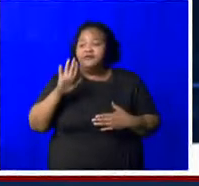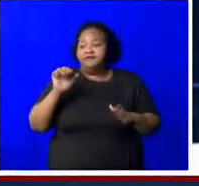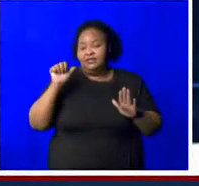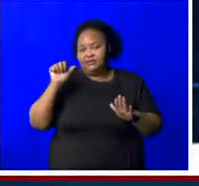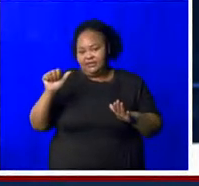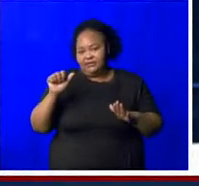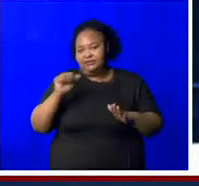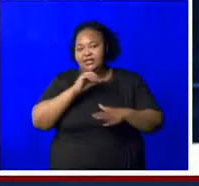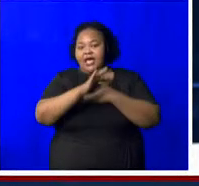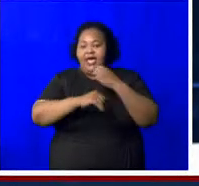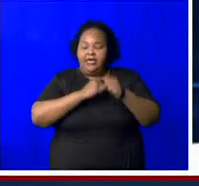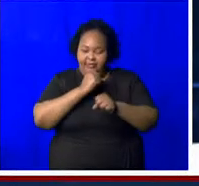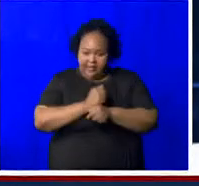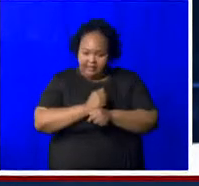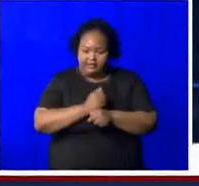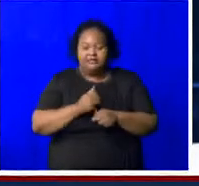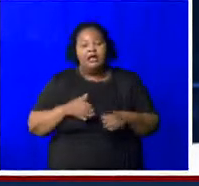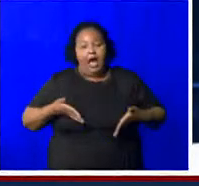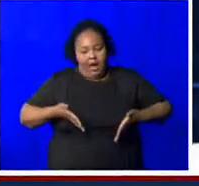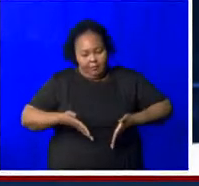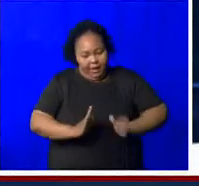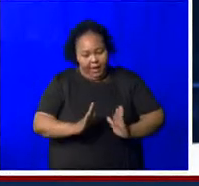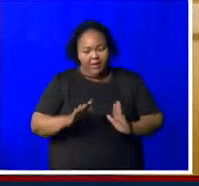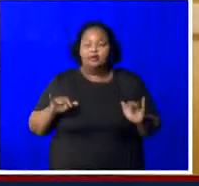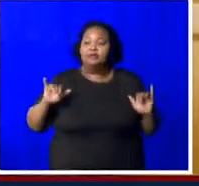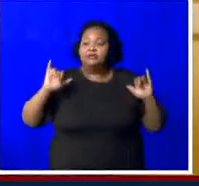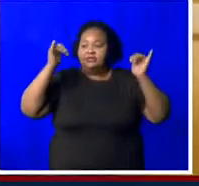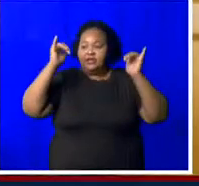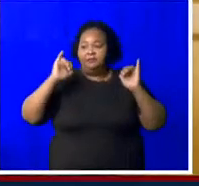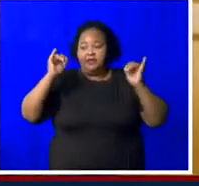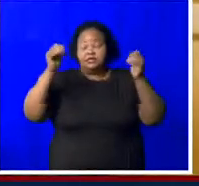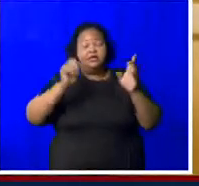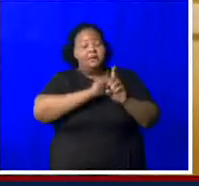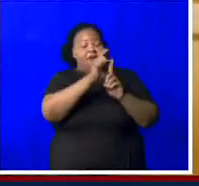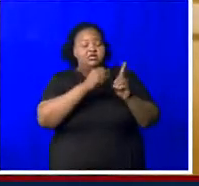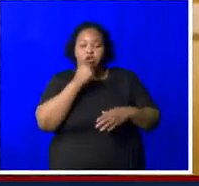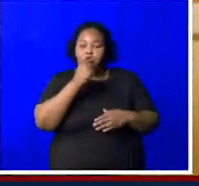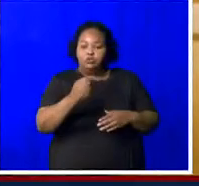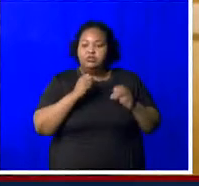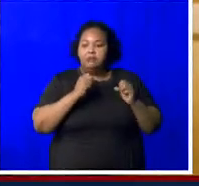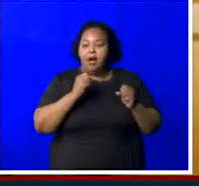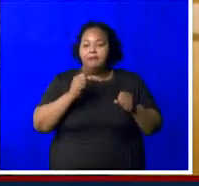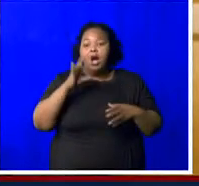lenhle neluthandvo nebantfu beMaswati. Singosi